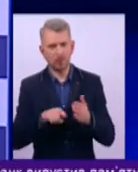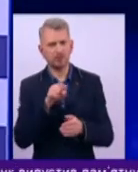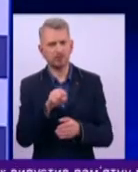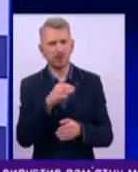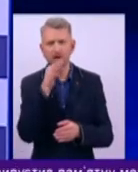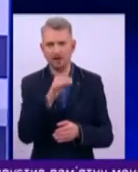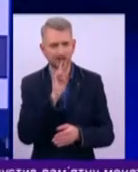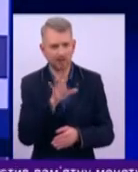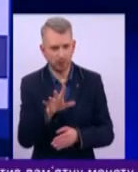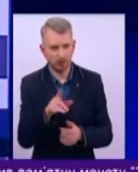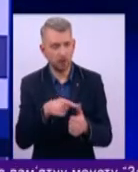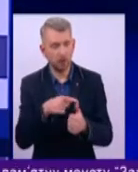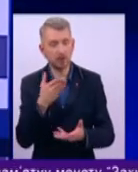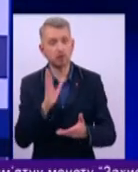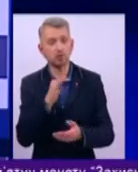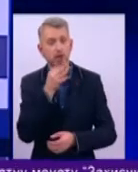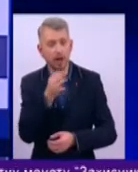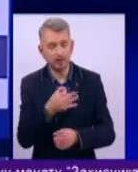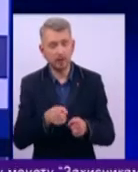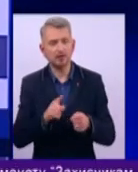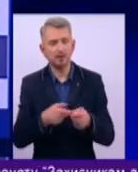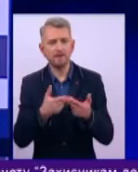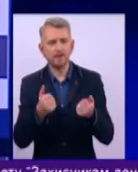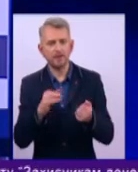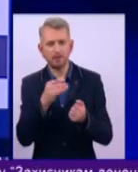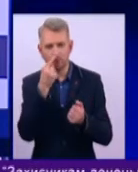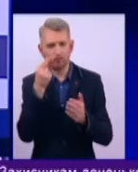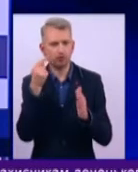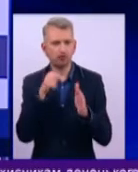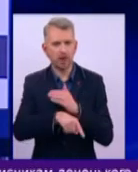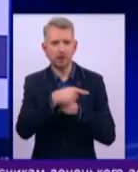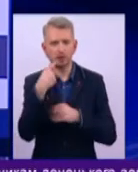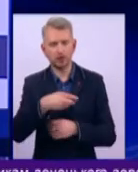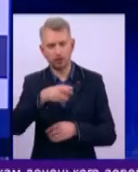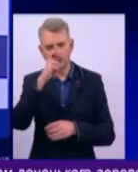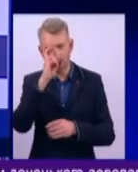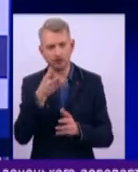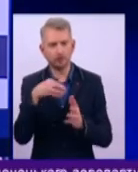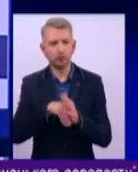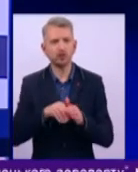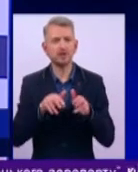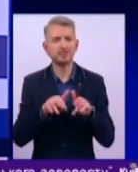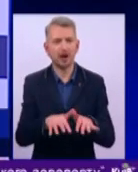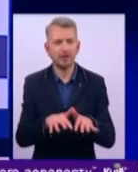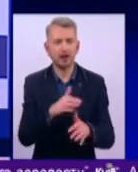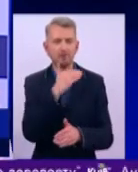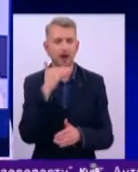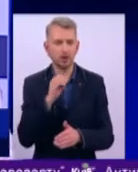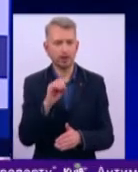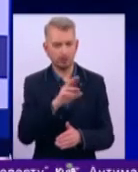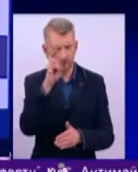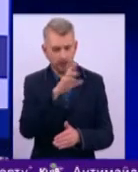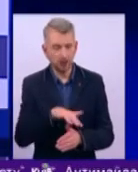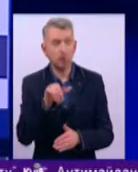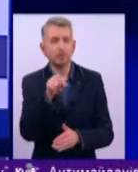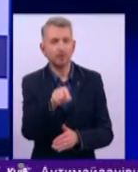буде, по-перше, тому що якщо буде реакція, то це визнати про втручання Російської Федерації в внутрішні справи багатьох європейських країн. У